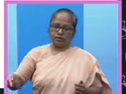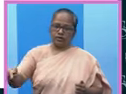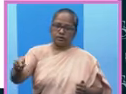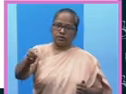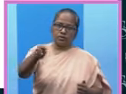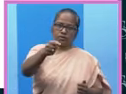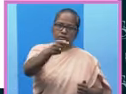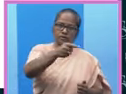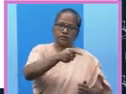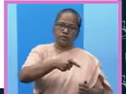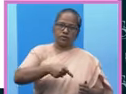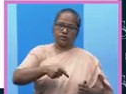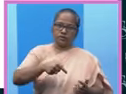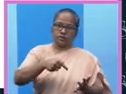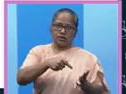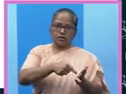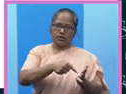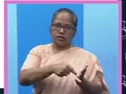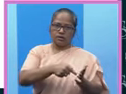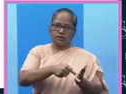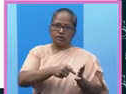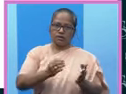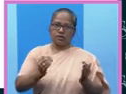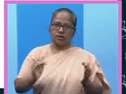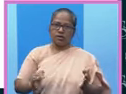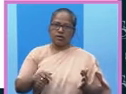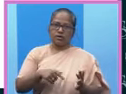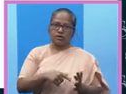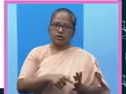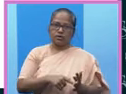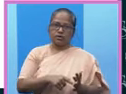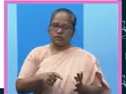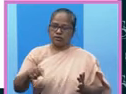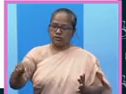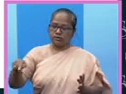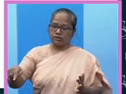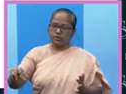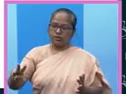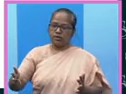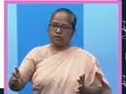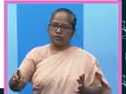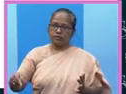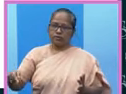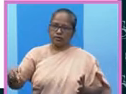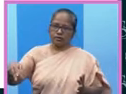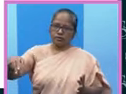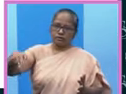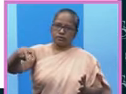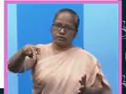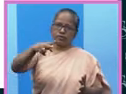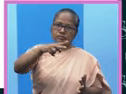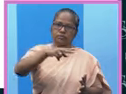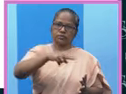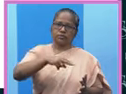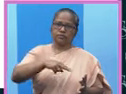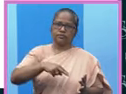வர்றார். இது நிலையாணி புள்ளி சொன்னமா, அப்போ இது என்னது? நகரும் புள்ளி. அது என்ன செய்யுதுன்னா நகர்ந்து அப்படியே